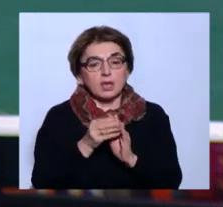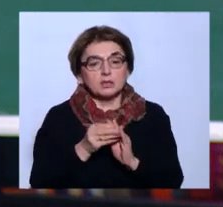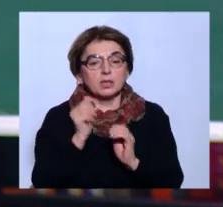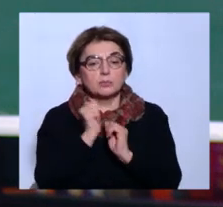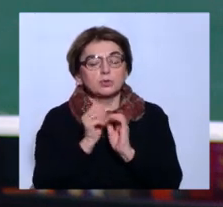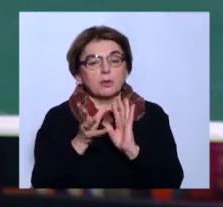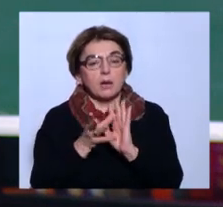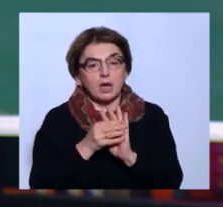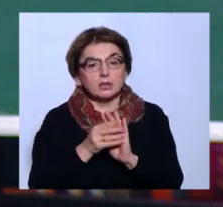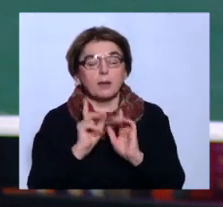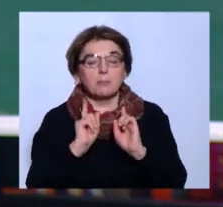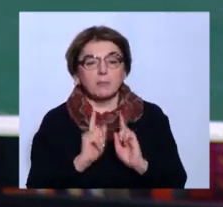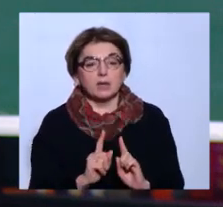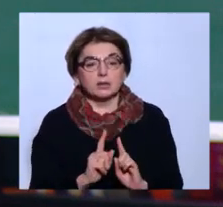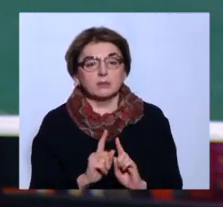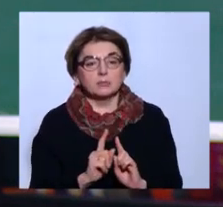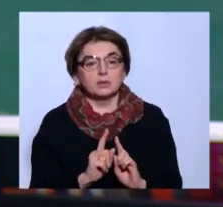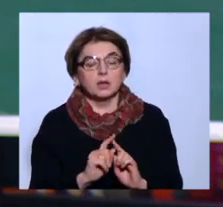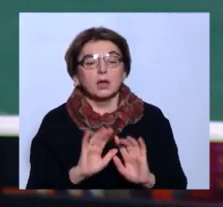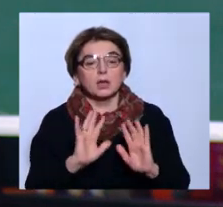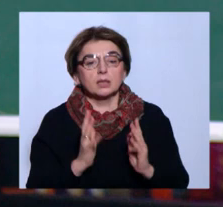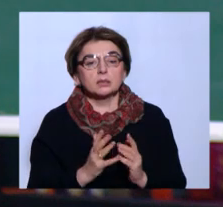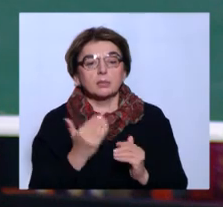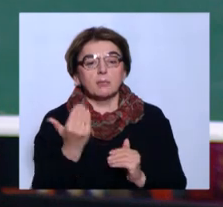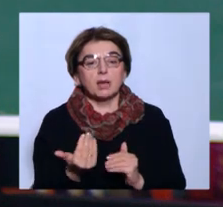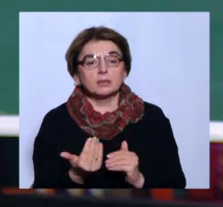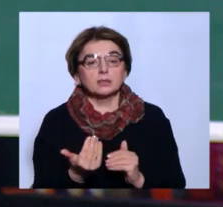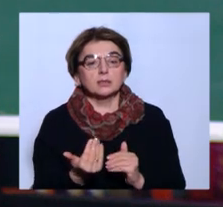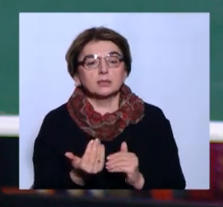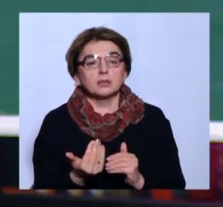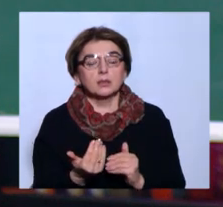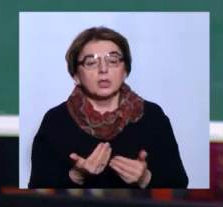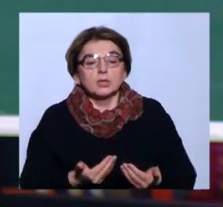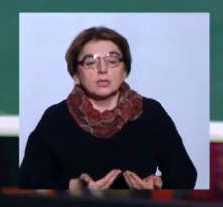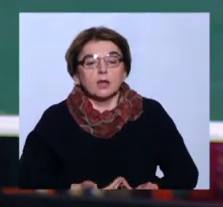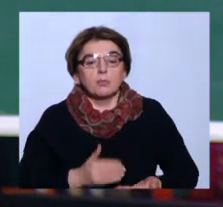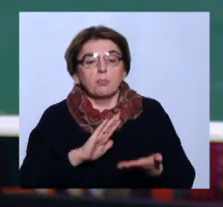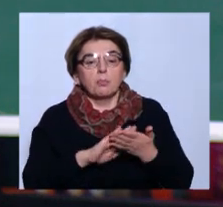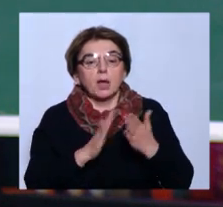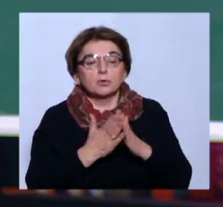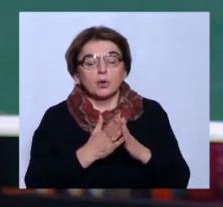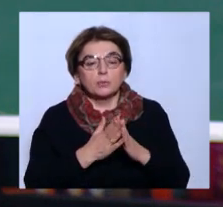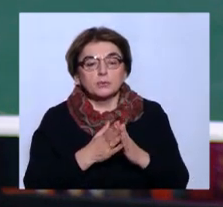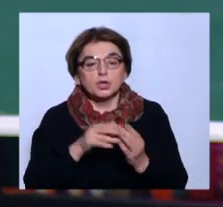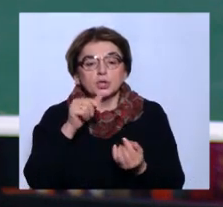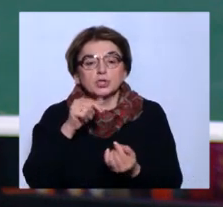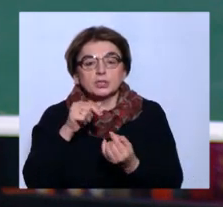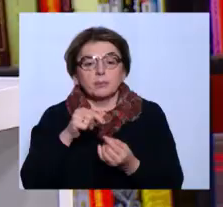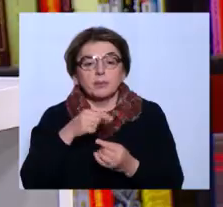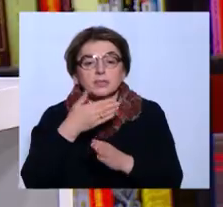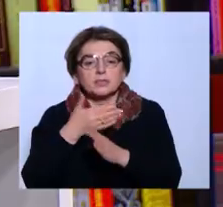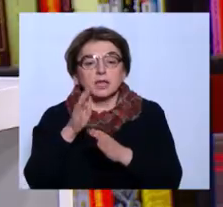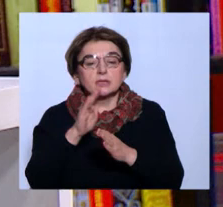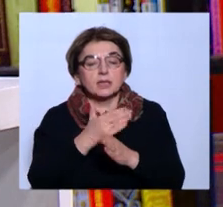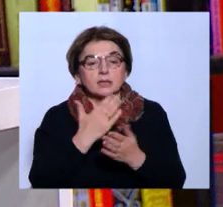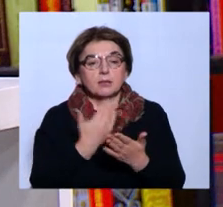ერთმანეთს, მაგრამ ხდება მათი საარსებო ფაქტორების მიხედვით გამოცალკავება. აი